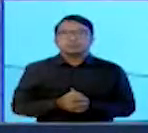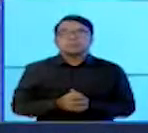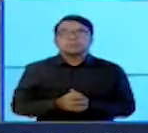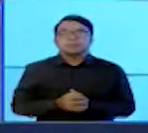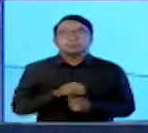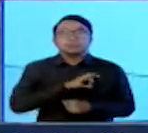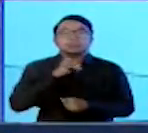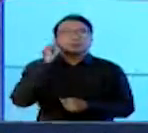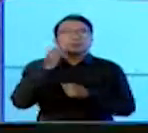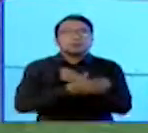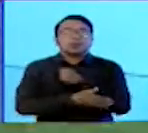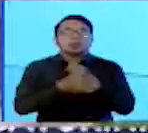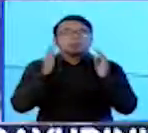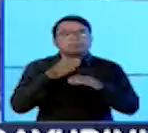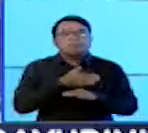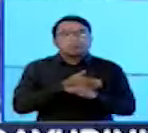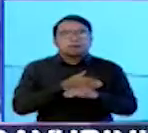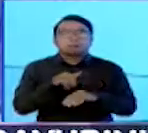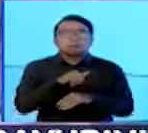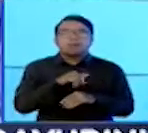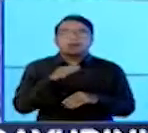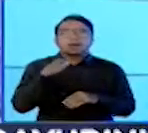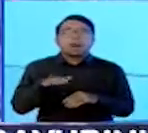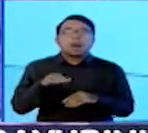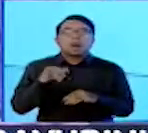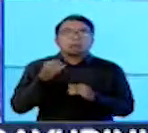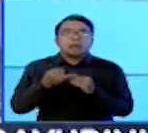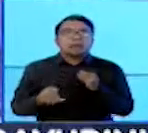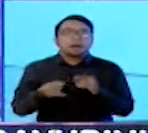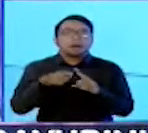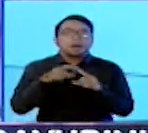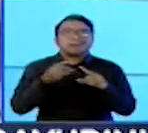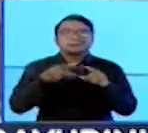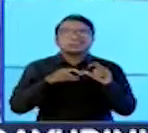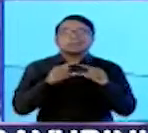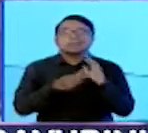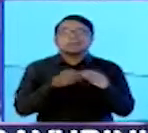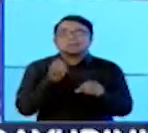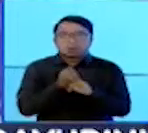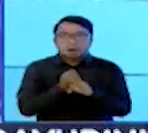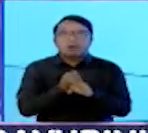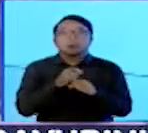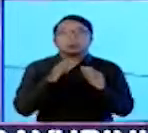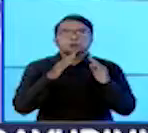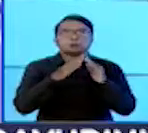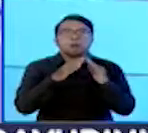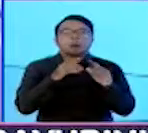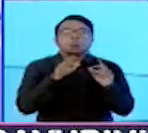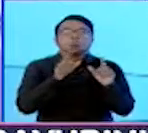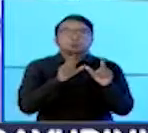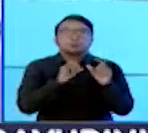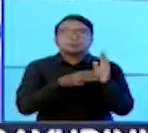Hai presiden dan ibu negara sholat Idul Adha bersama Putra bungsunya Kaesang Pangarep di halaman kediaman Wisma baju Rini